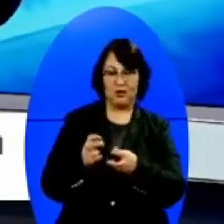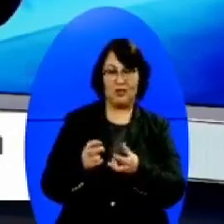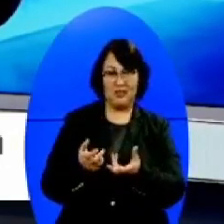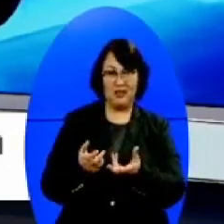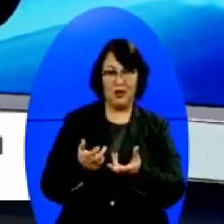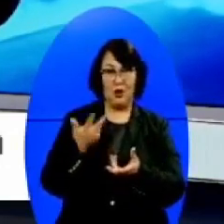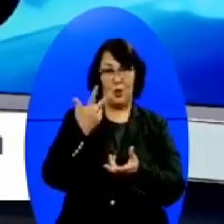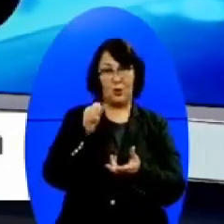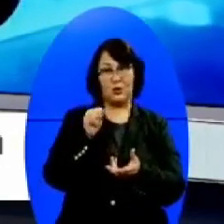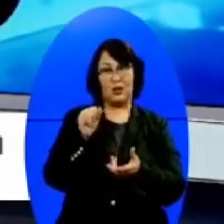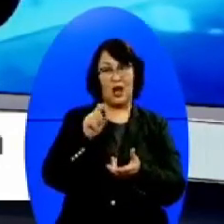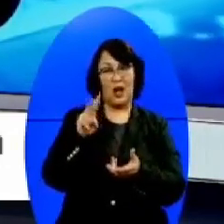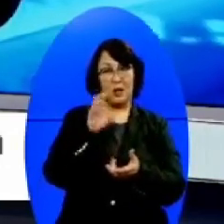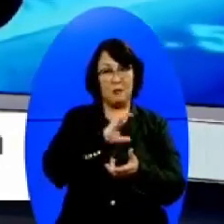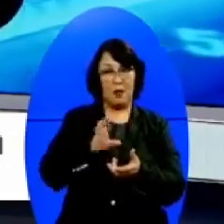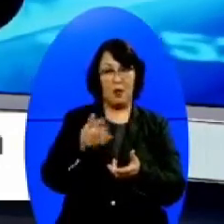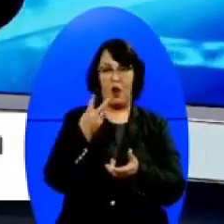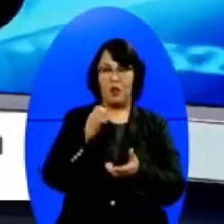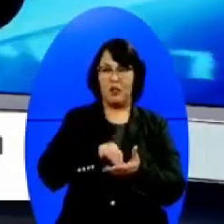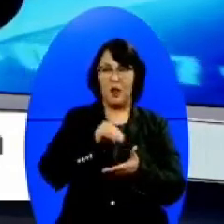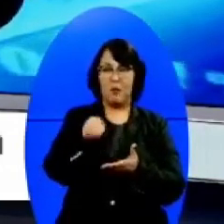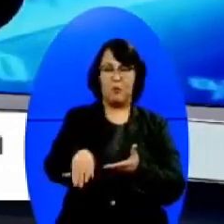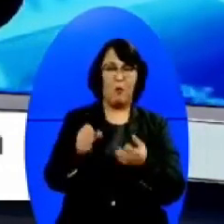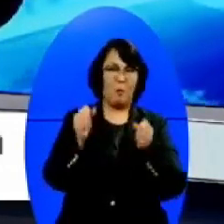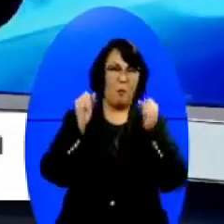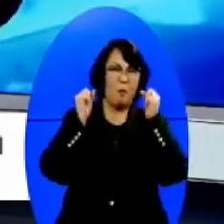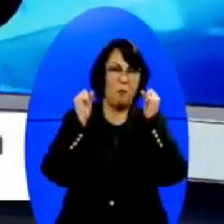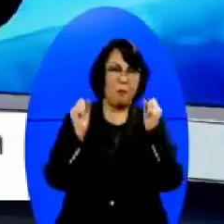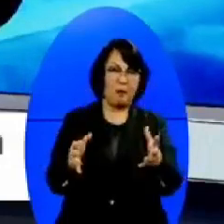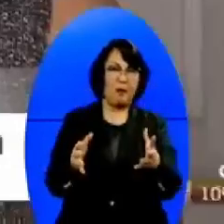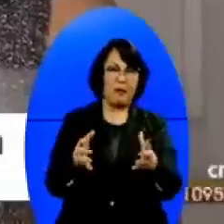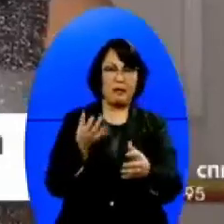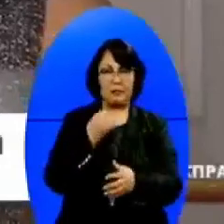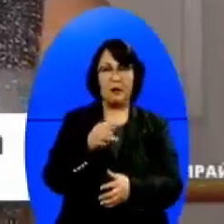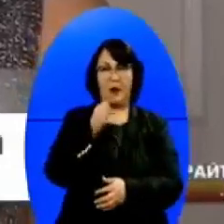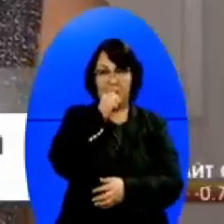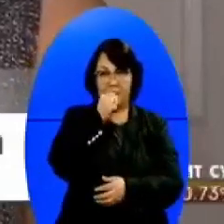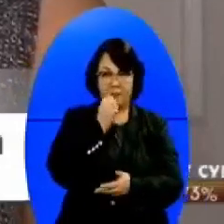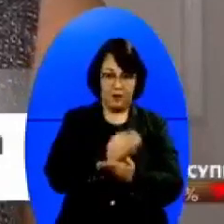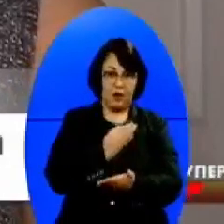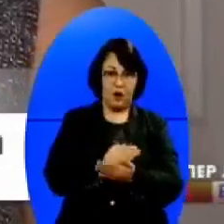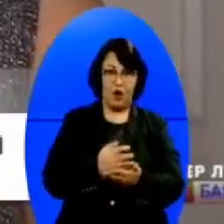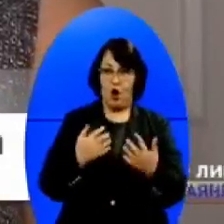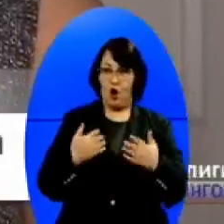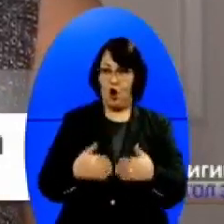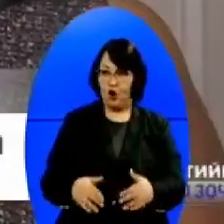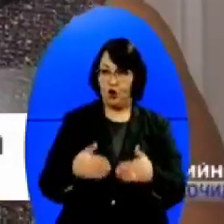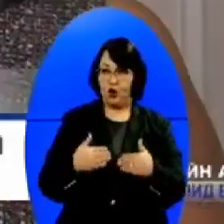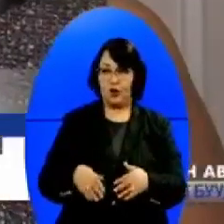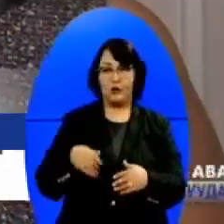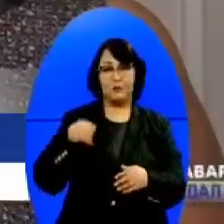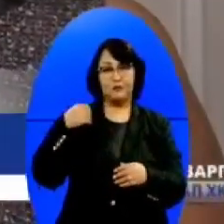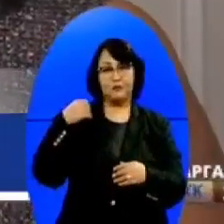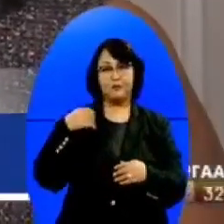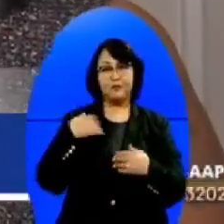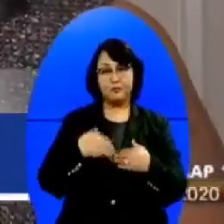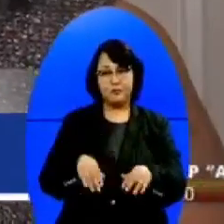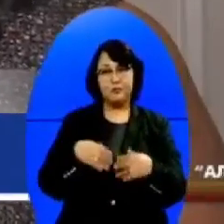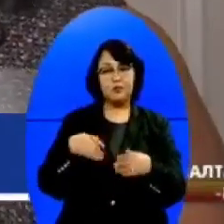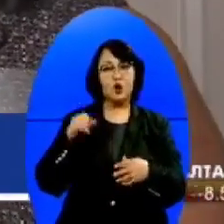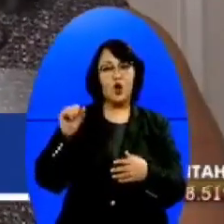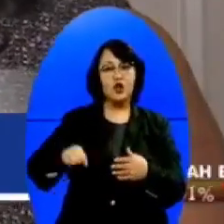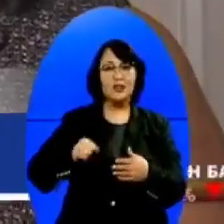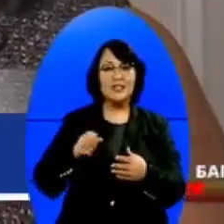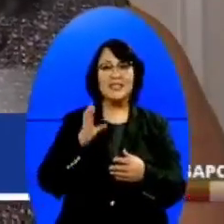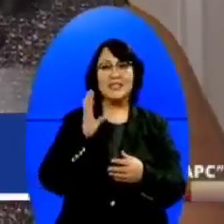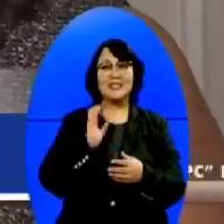үр ашиггүй төсөлд оруулсан гэсэн үг юм а. За энэ мэт харамсалтай жишээ олон байна. Оюутны салбарт хит өрсөлдөө үүсчихсэн хамгийн бага үнэ өгч тендер